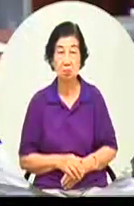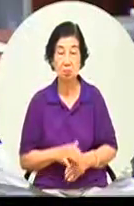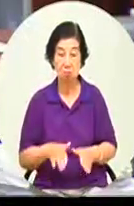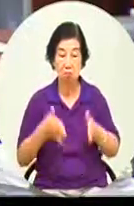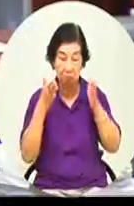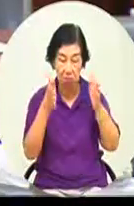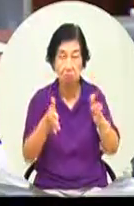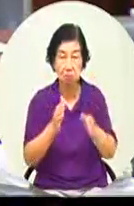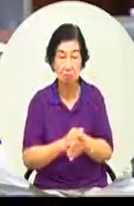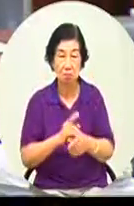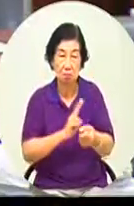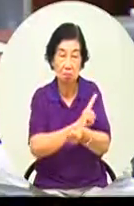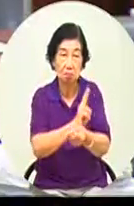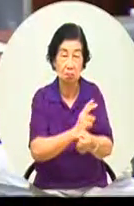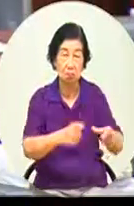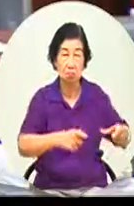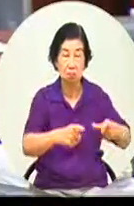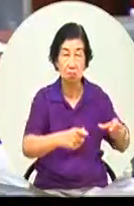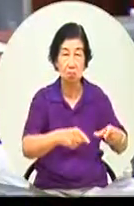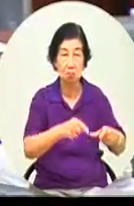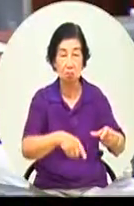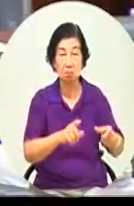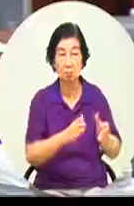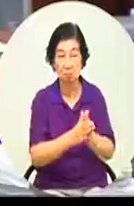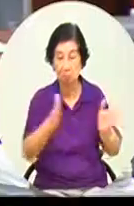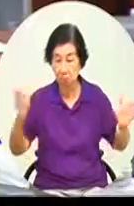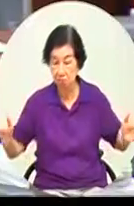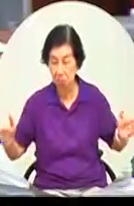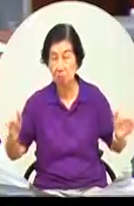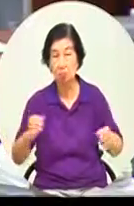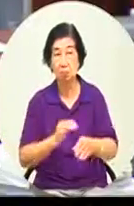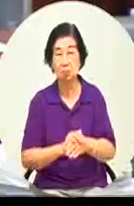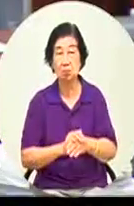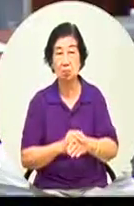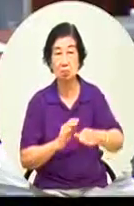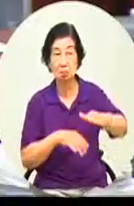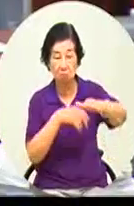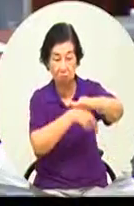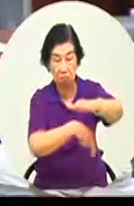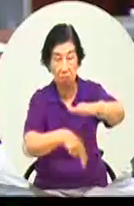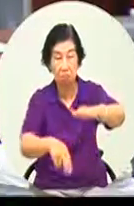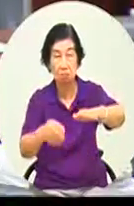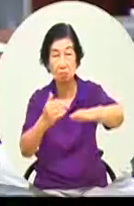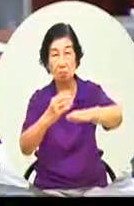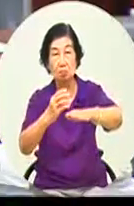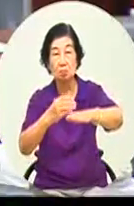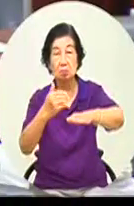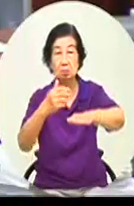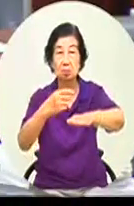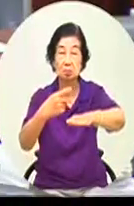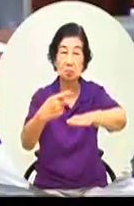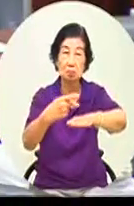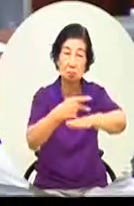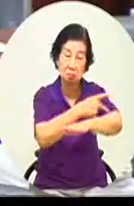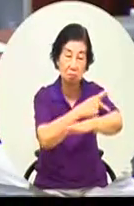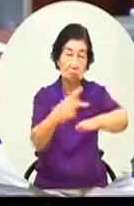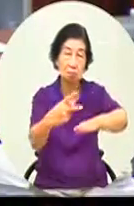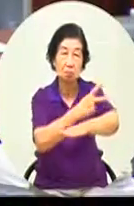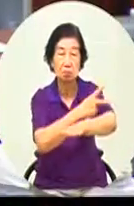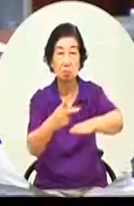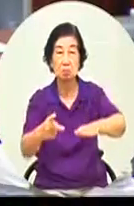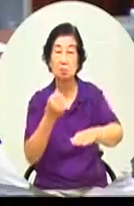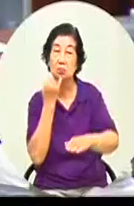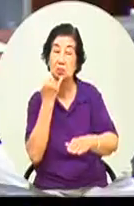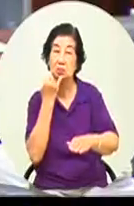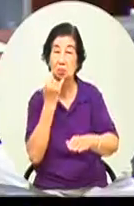针对林园这一段，是不是用高架捷运来延伸到林园？这是也当讲啊，也